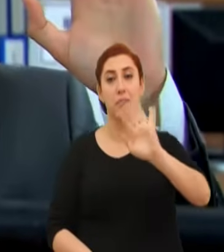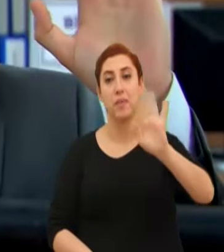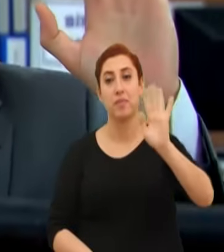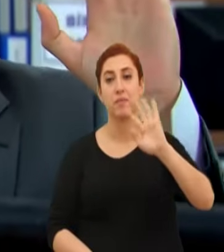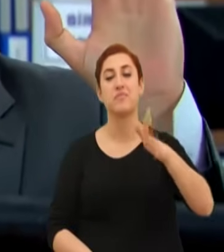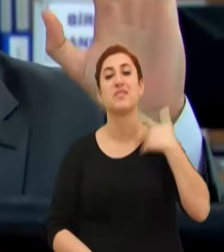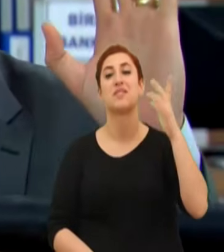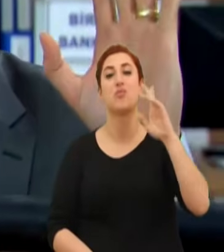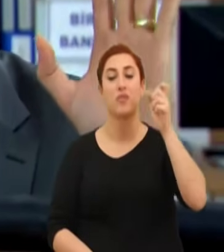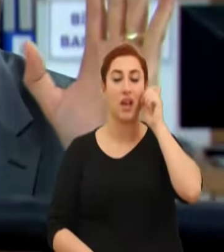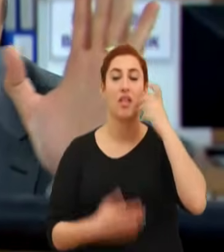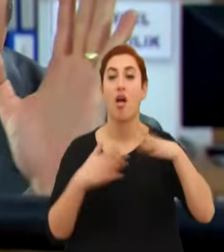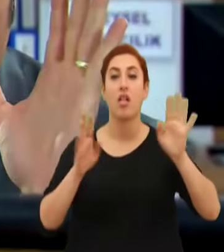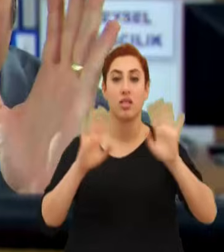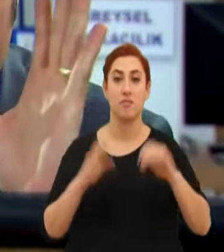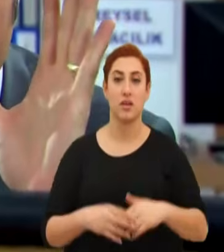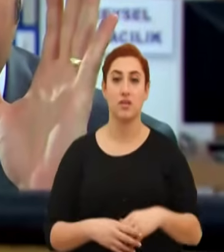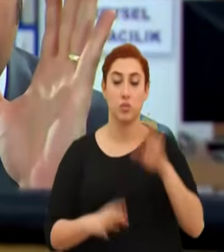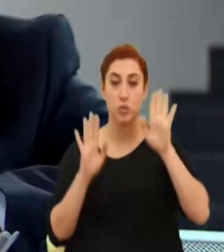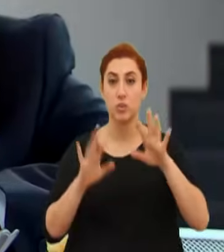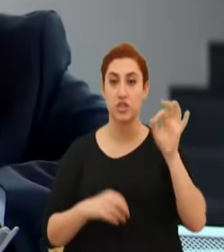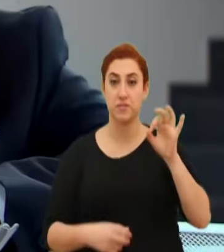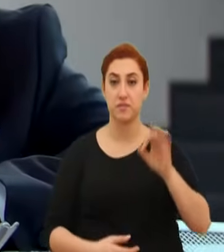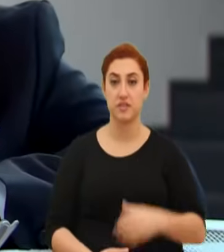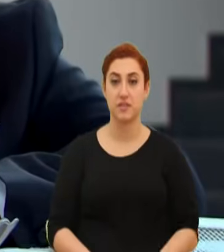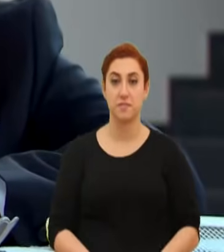tamam istemez, dikkatimi dağıtma. Dur şimdi.